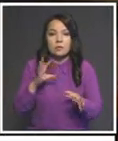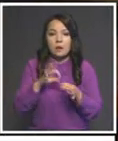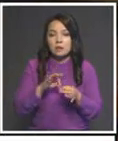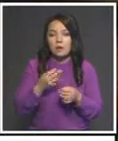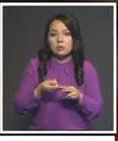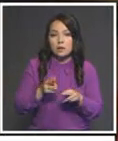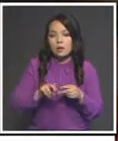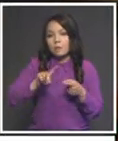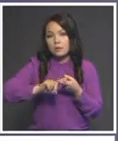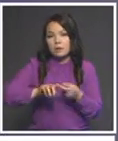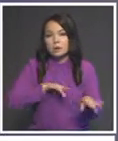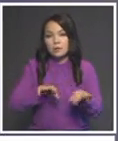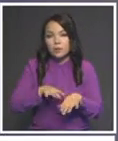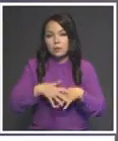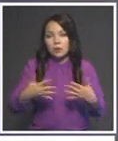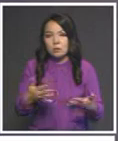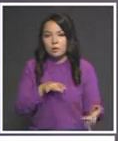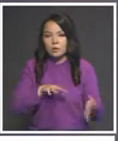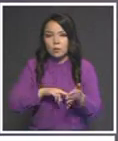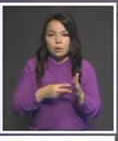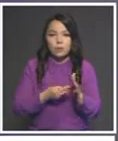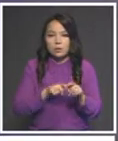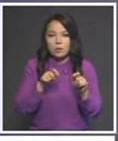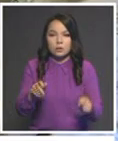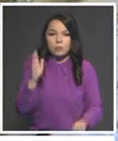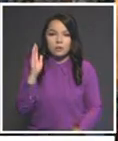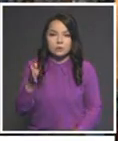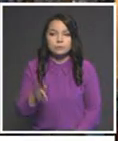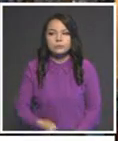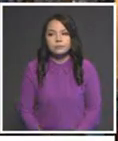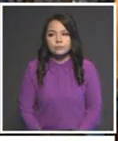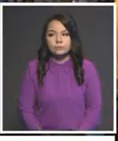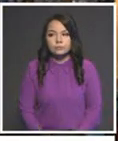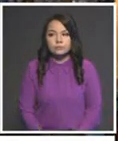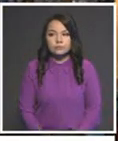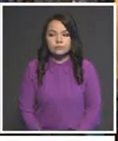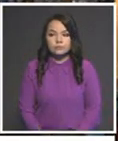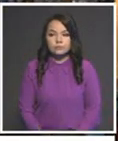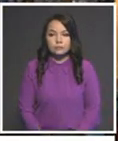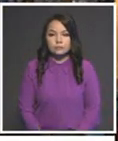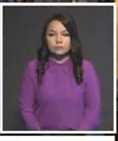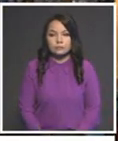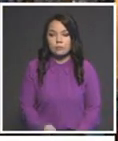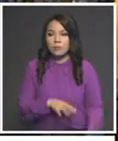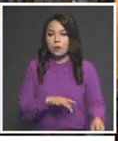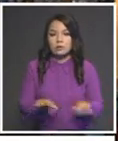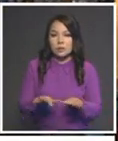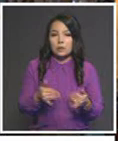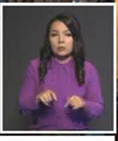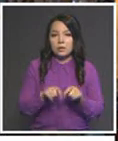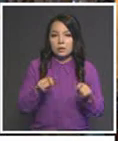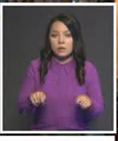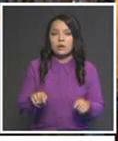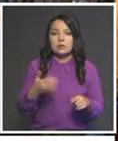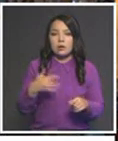елімізде бірнеше ауқымды іс-шара өткізу жоспарда бар. Наших дипломатических отношений. Шарамыз дәстүрге айналып, жастар